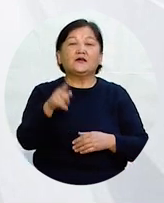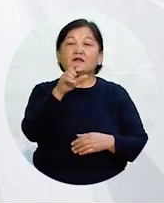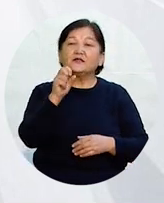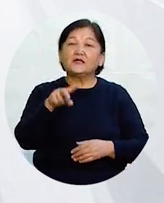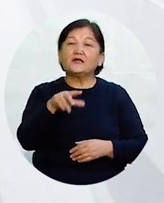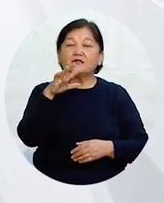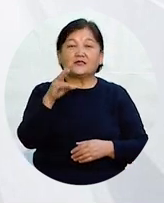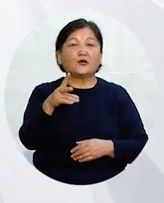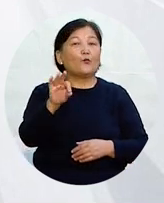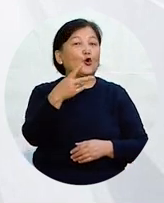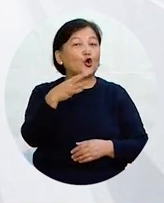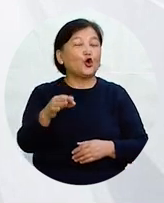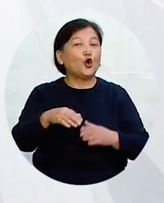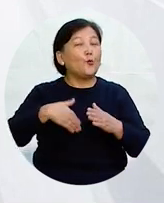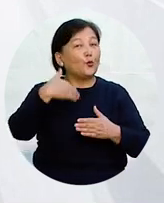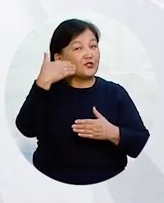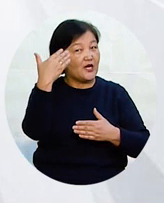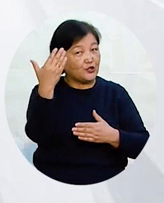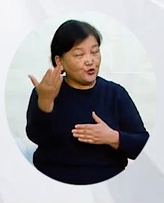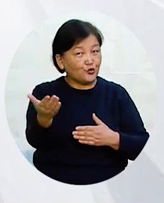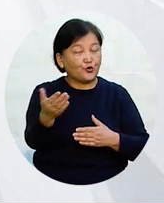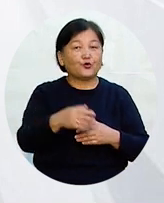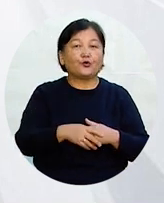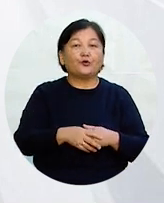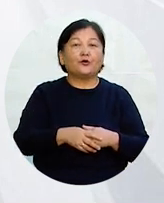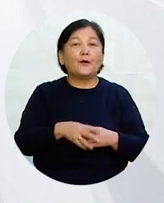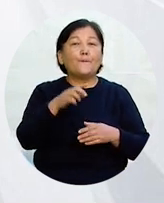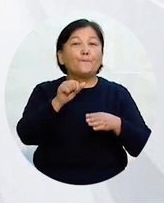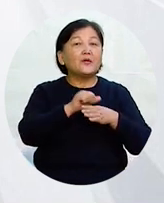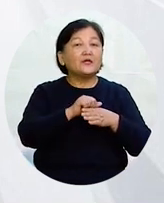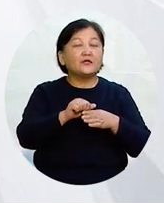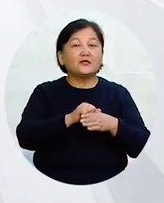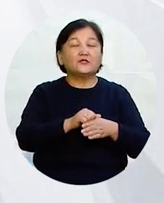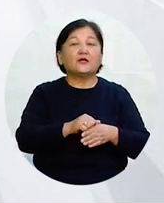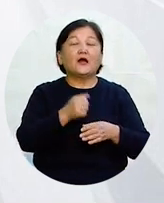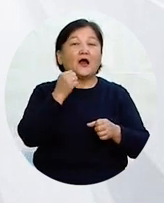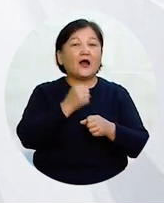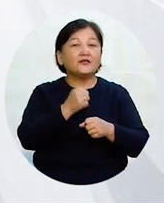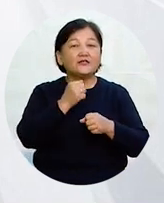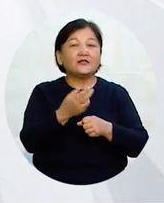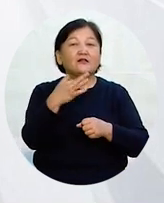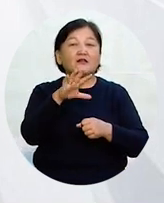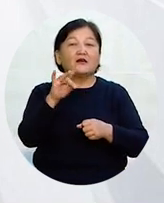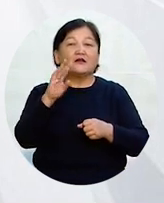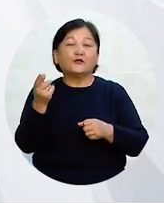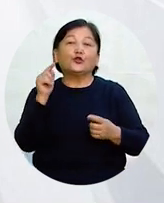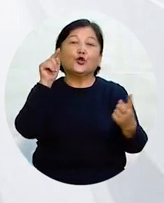Зээлсэн мөнгөө буцааж өгөхөөр бэлдэж ажил дээр нь